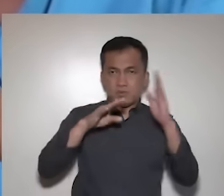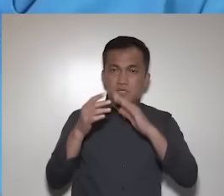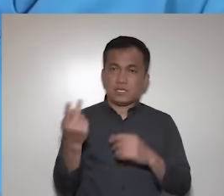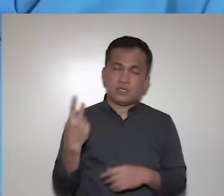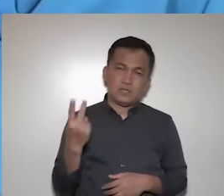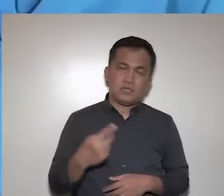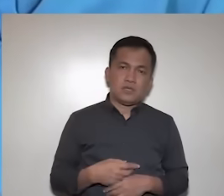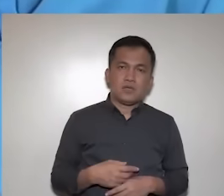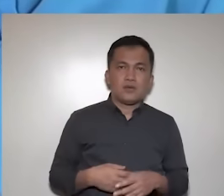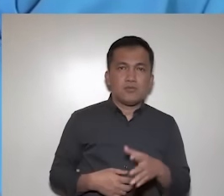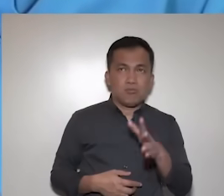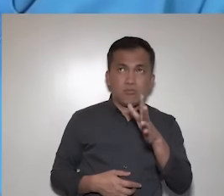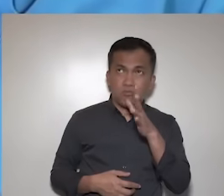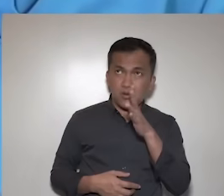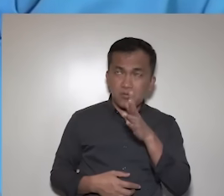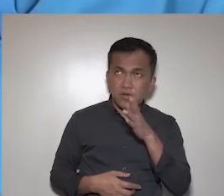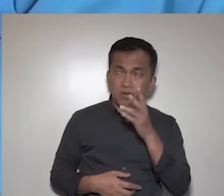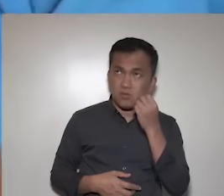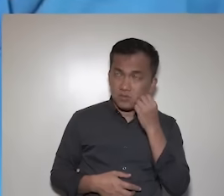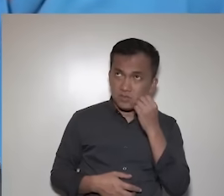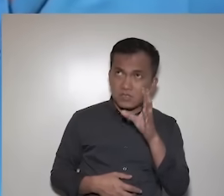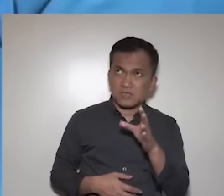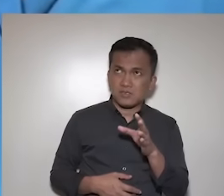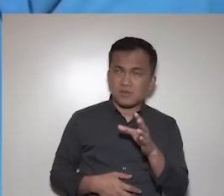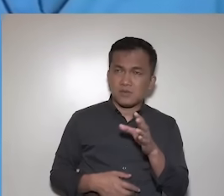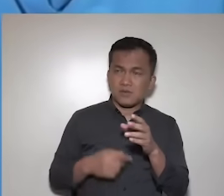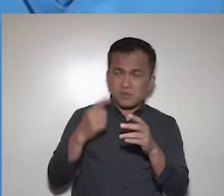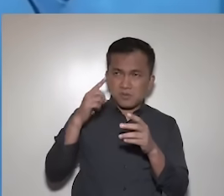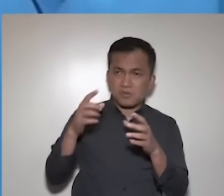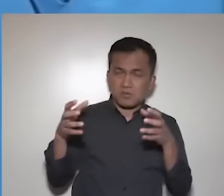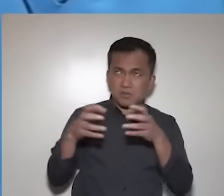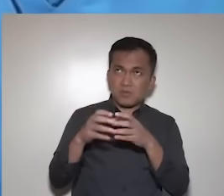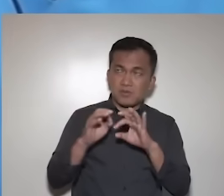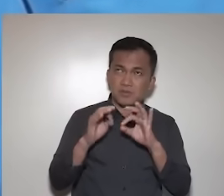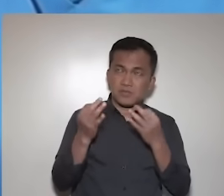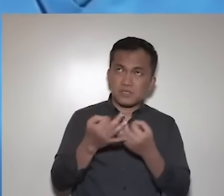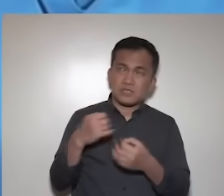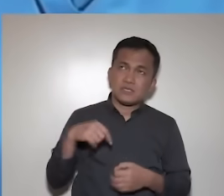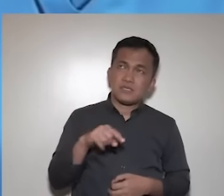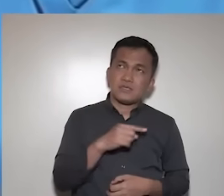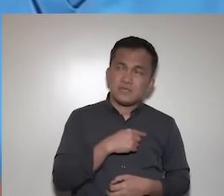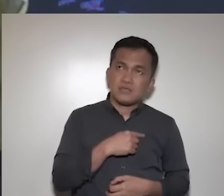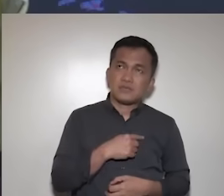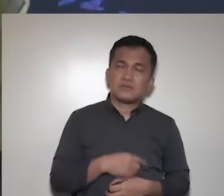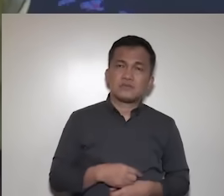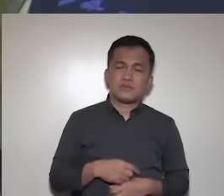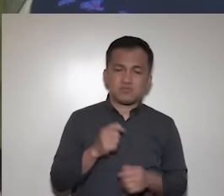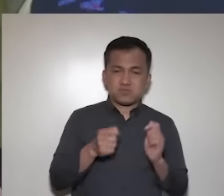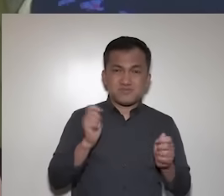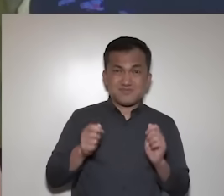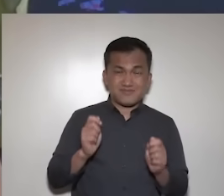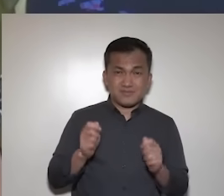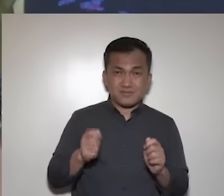na ito. Mama, uwi ka na. Para mabuo ang pamilya natin.